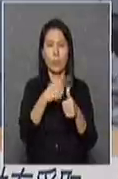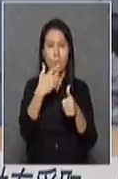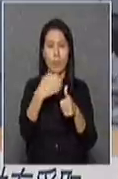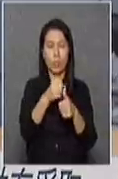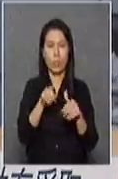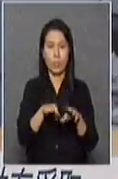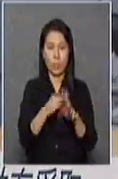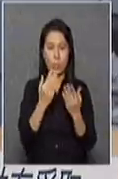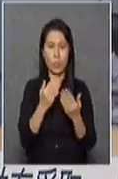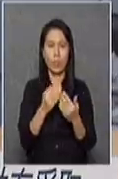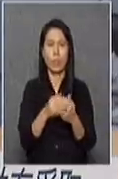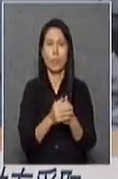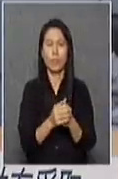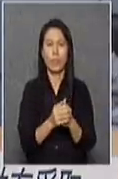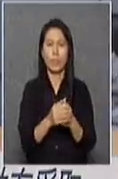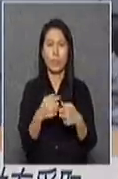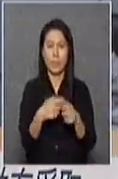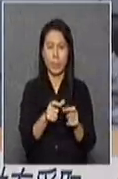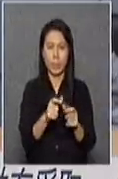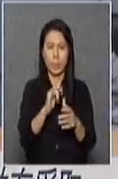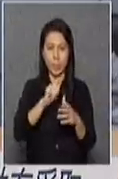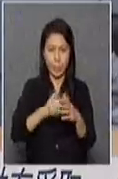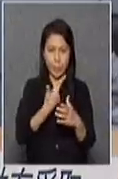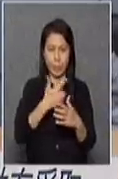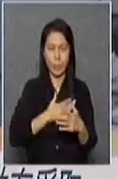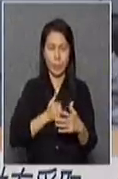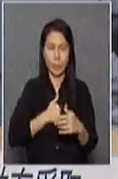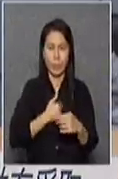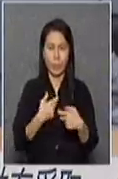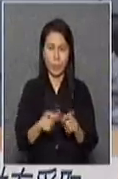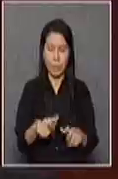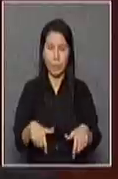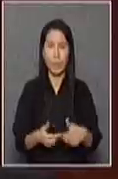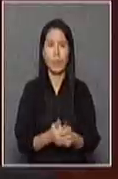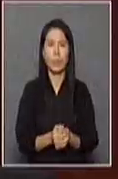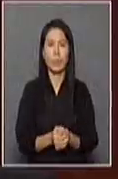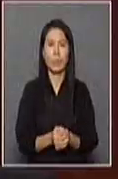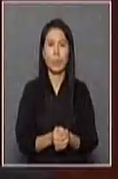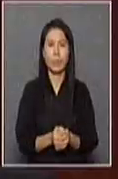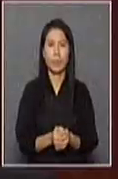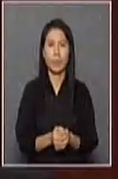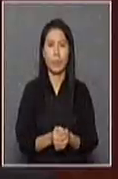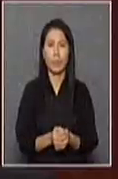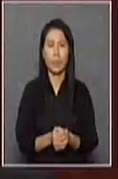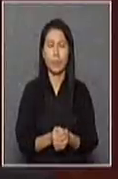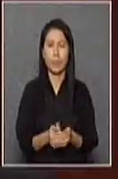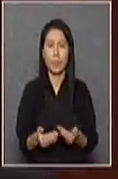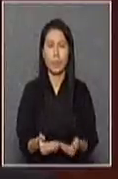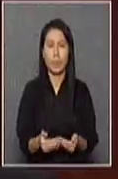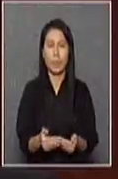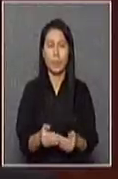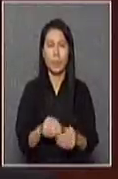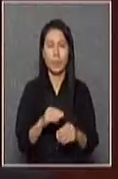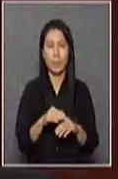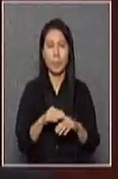起點的8個月的預算開支。 現在各位提出的待決議題